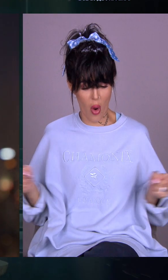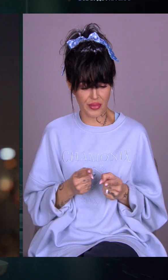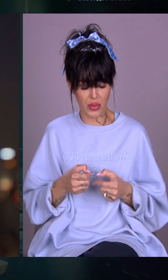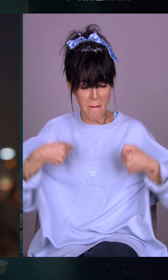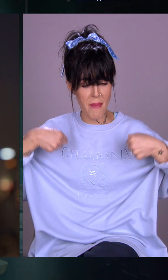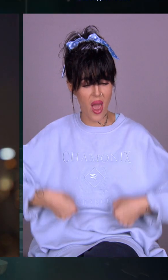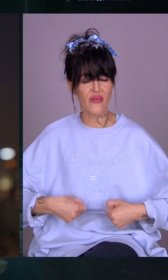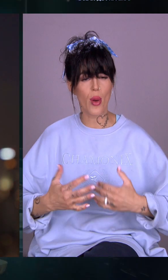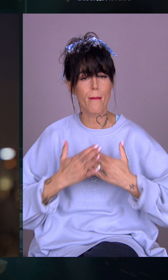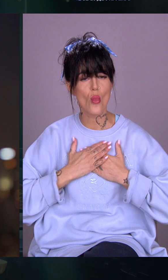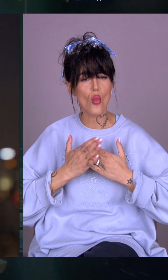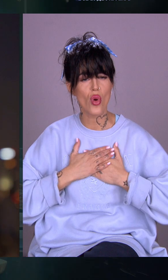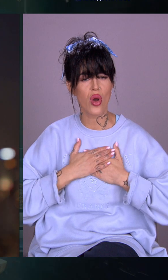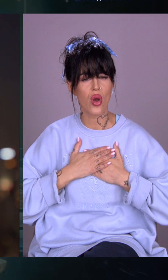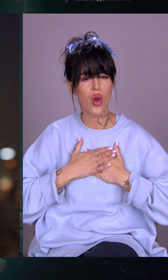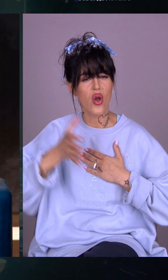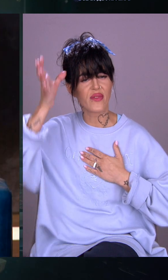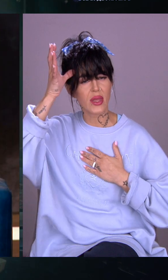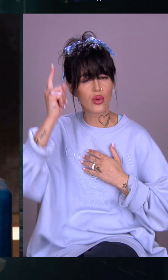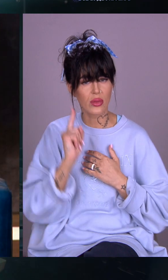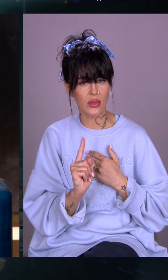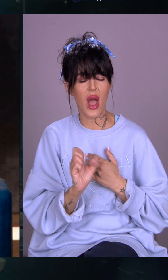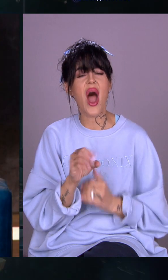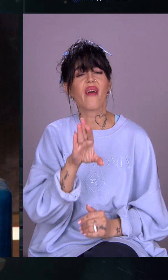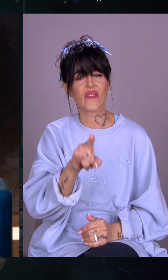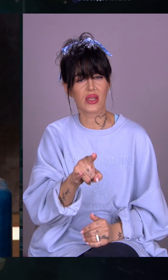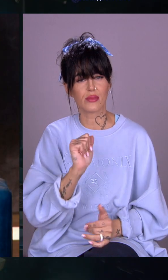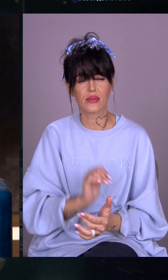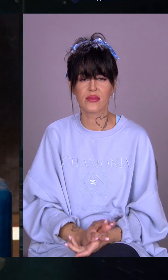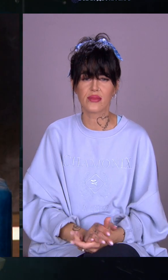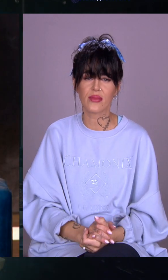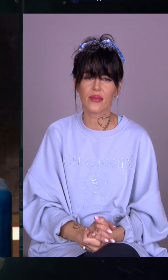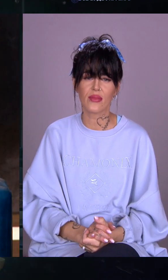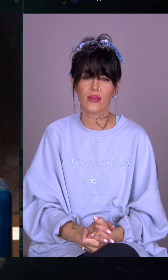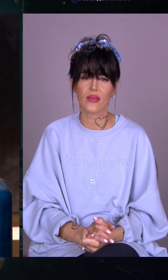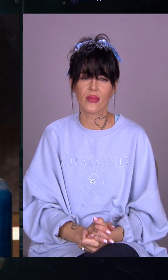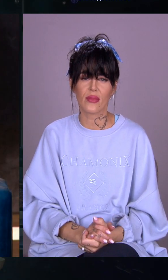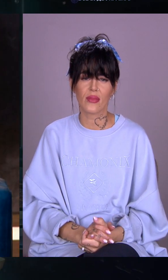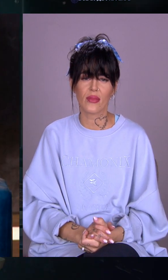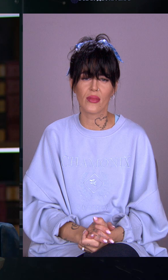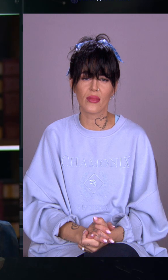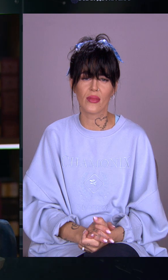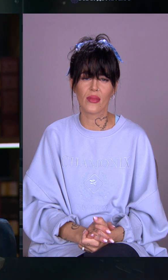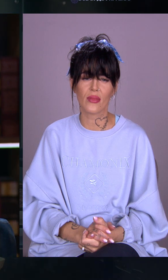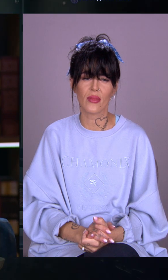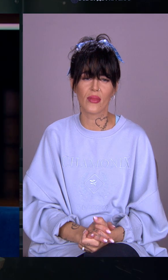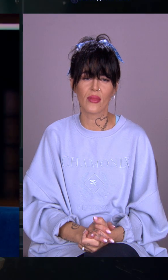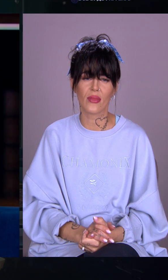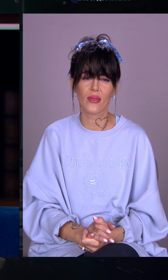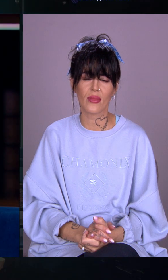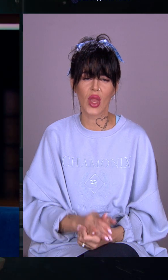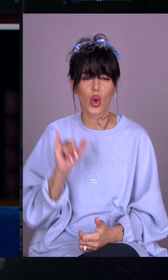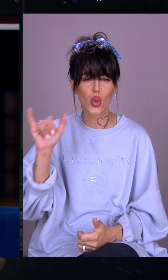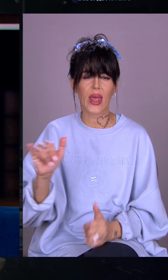на освіту, а ви? Мені здається, тут потрібна допомога омбудсмена. А в них у дітей же ж